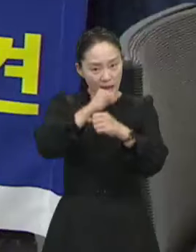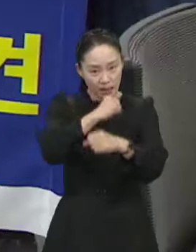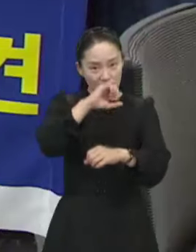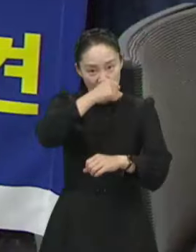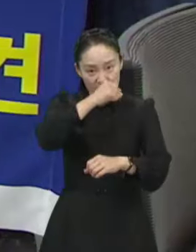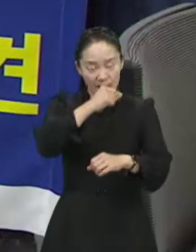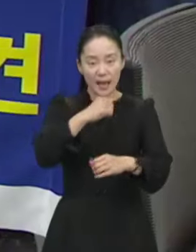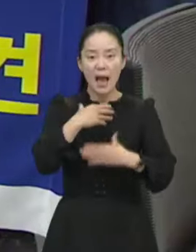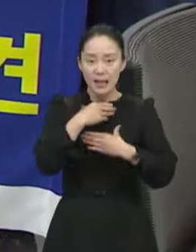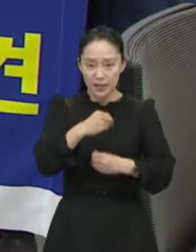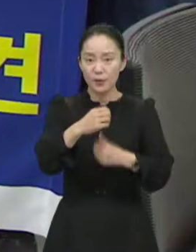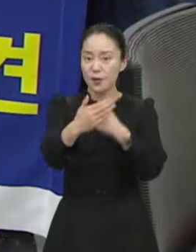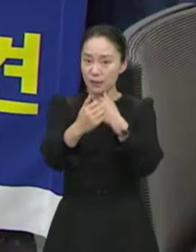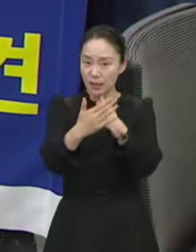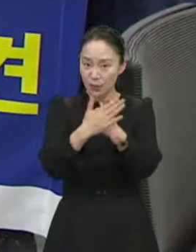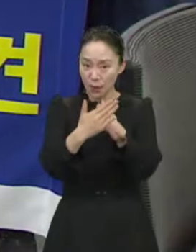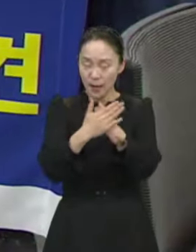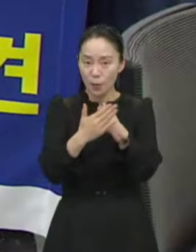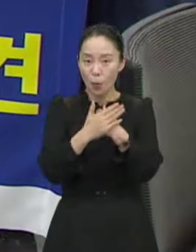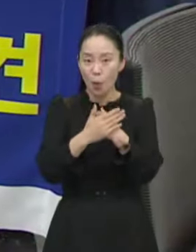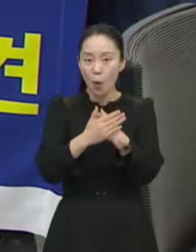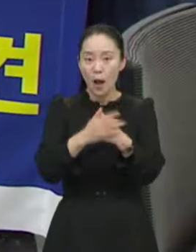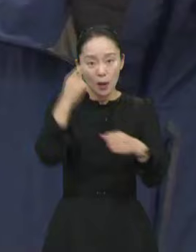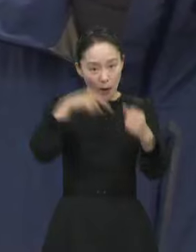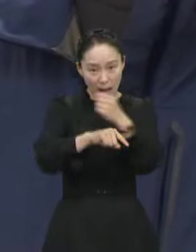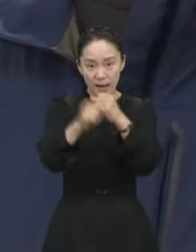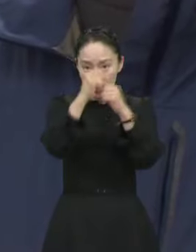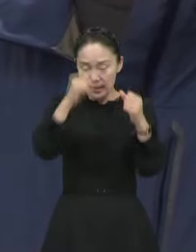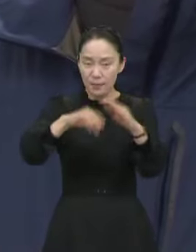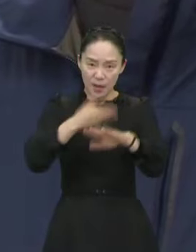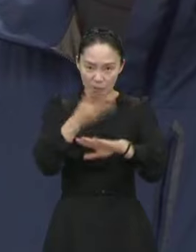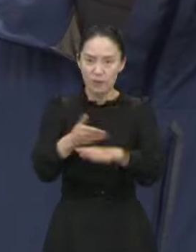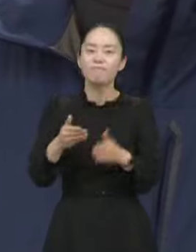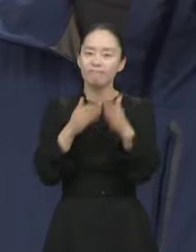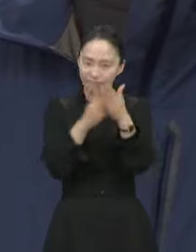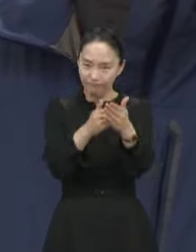안정적 지원 국가 과학 기술 시스템 개혁 등을